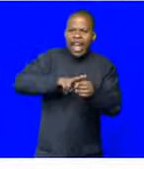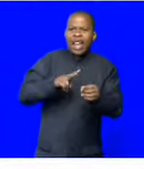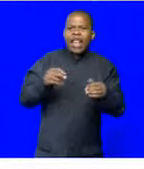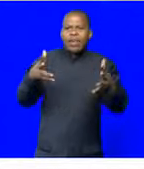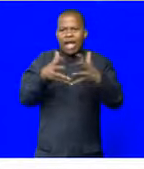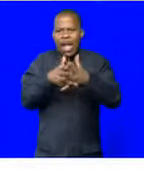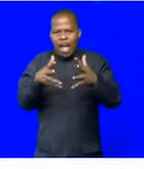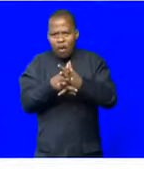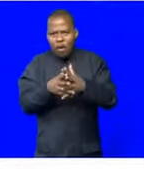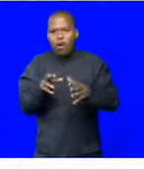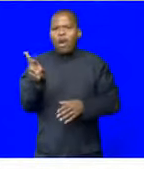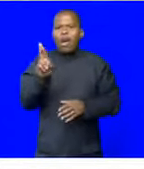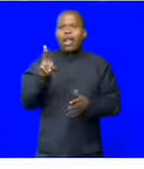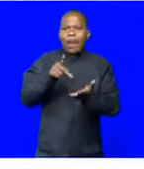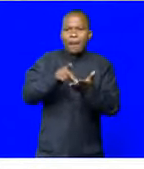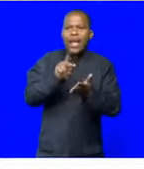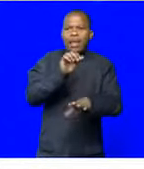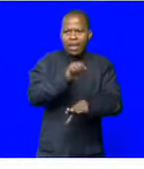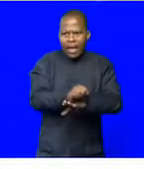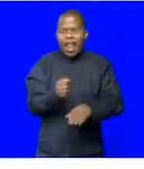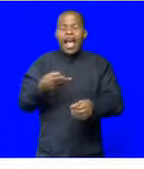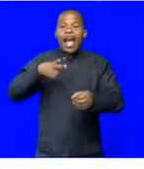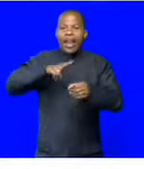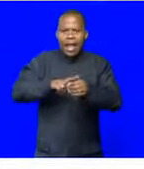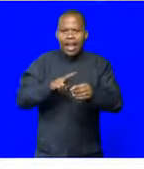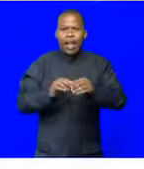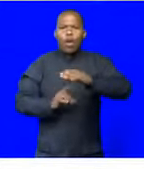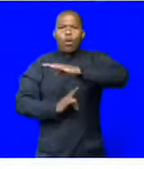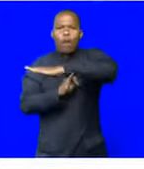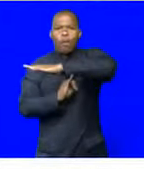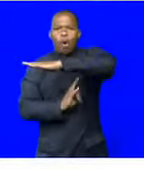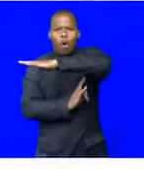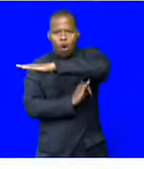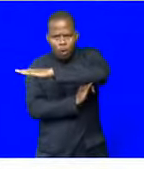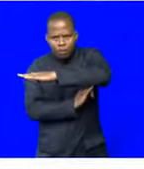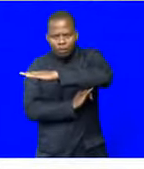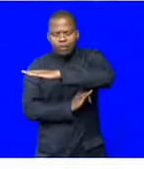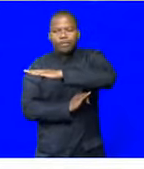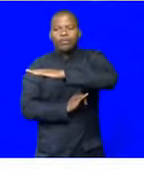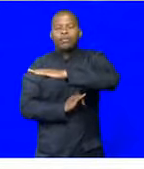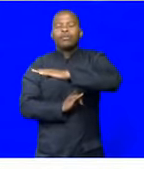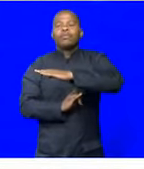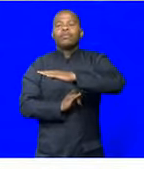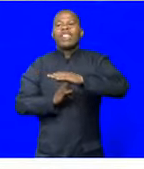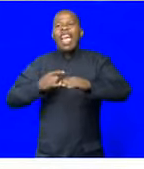Sengiqhubekele mbili kuleli bloho lelinye lelingunto zakhe emagumetseni